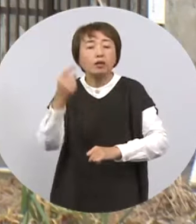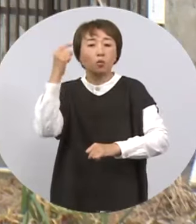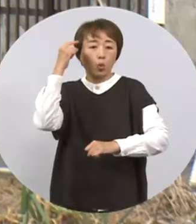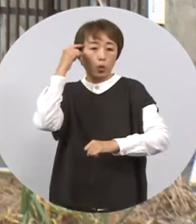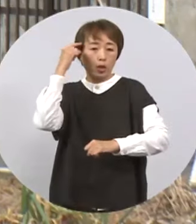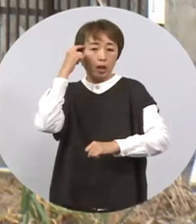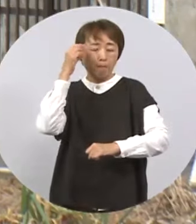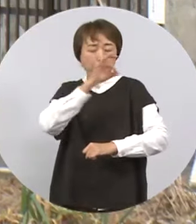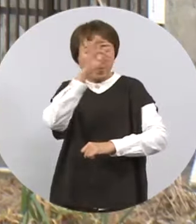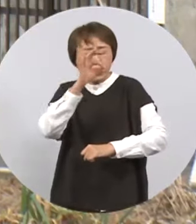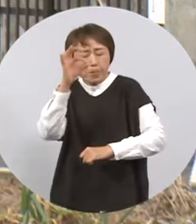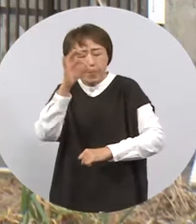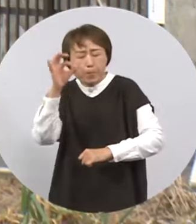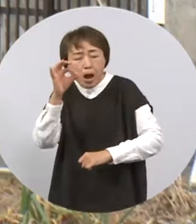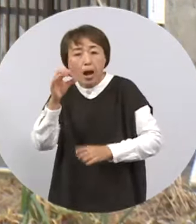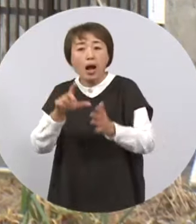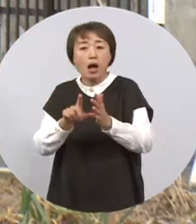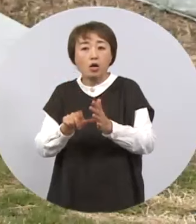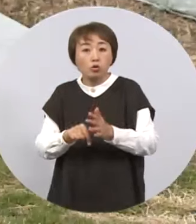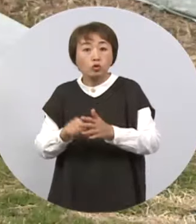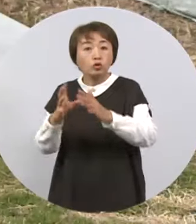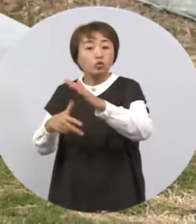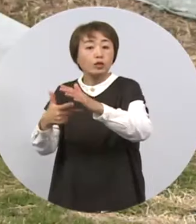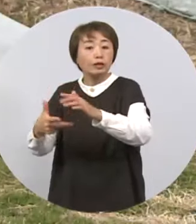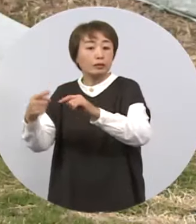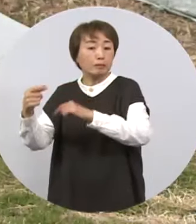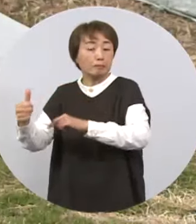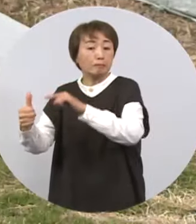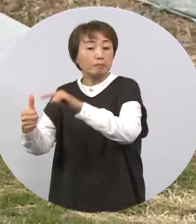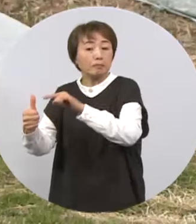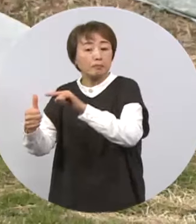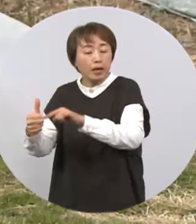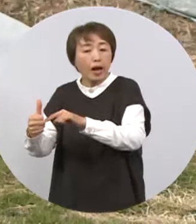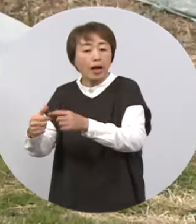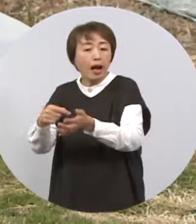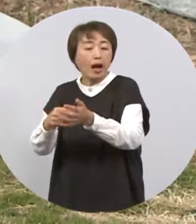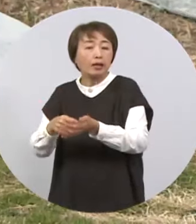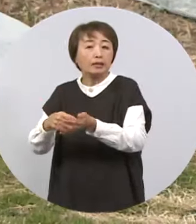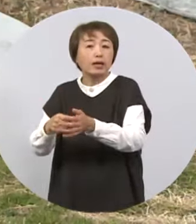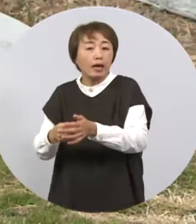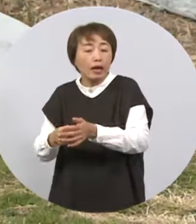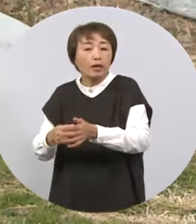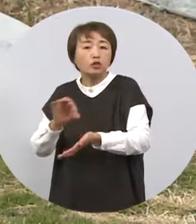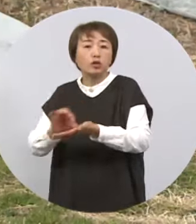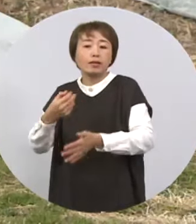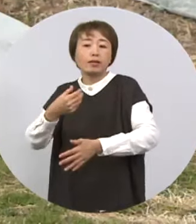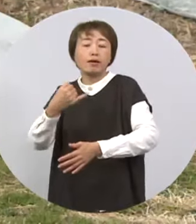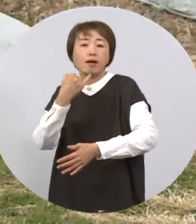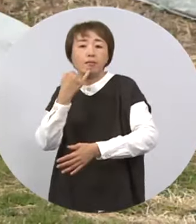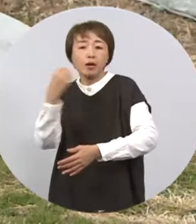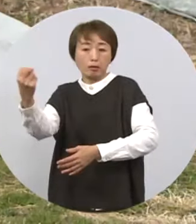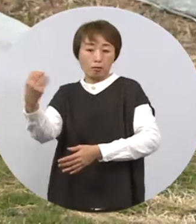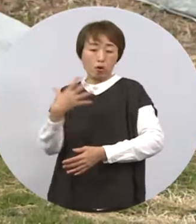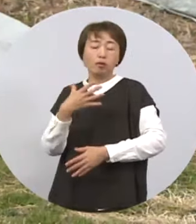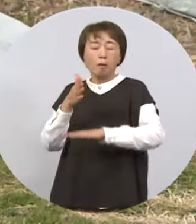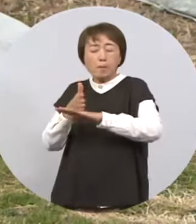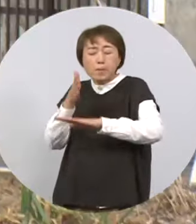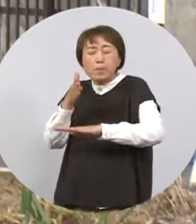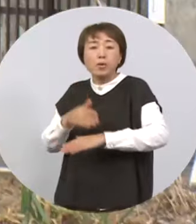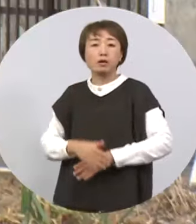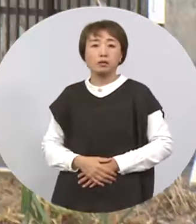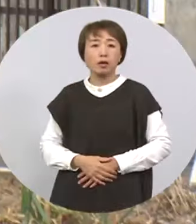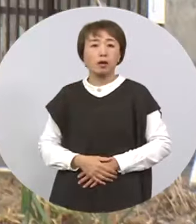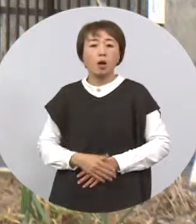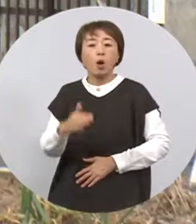畑から使っていいよっていう温かいお申し出をいただきまして、でなおかつもやいって首都圏